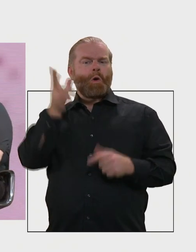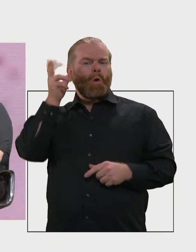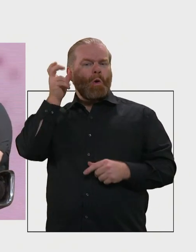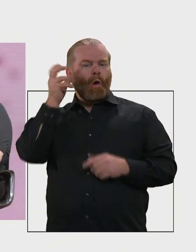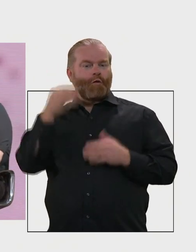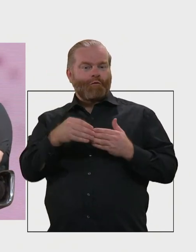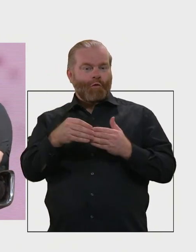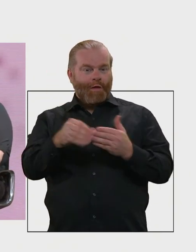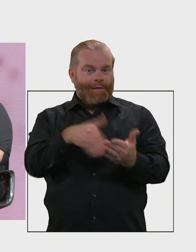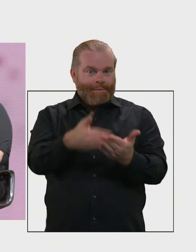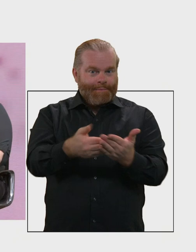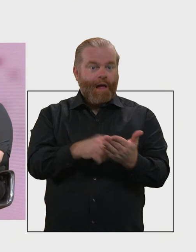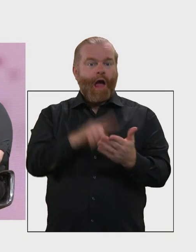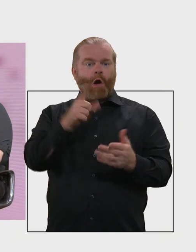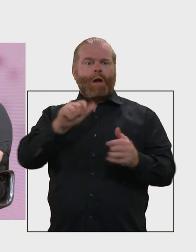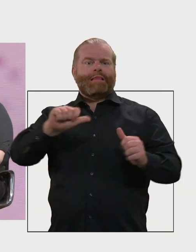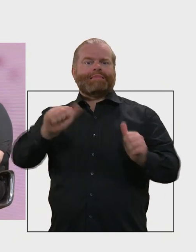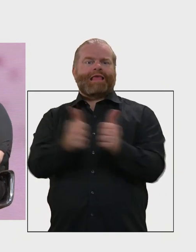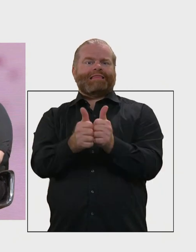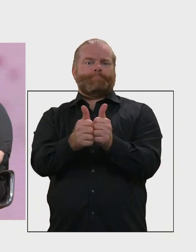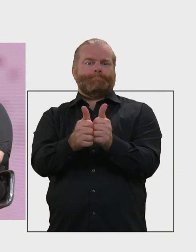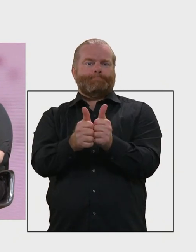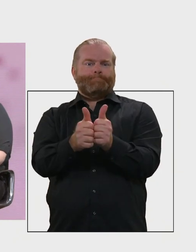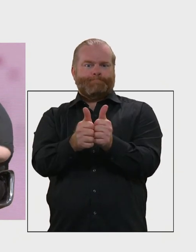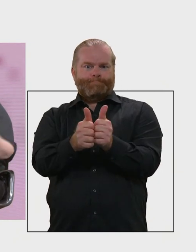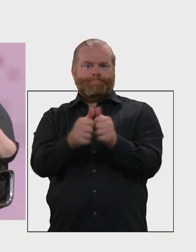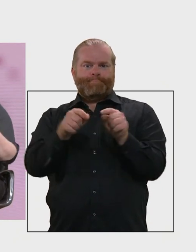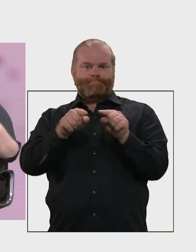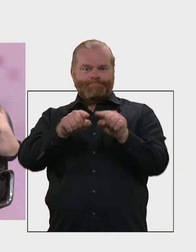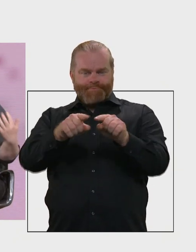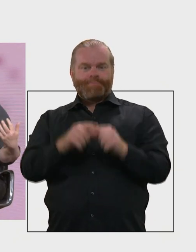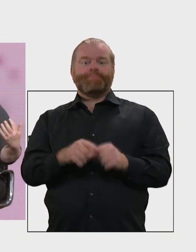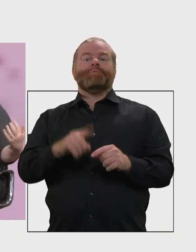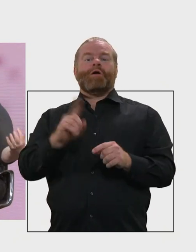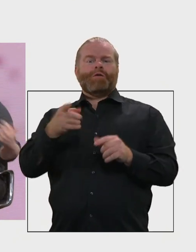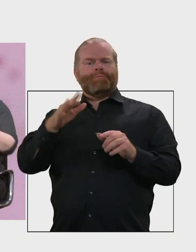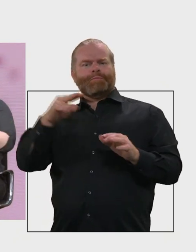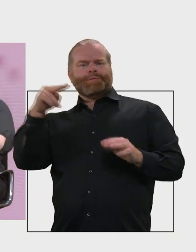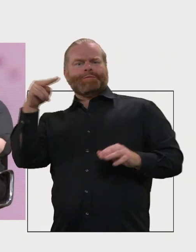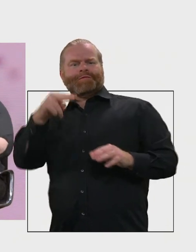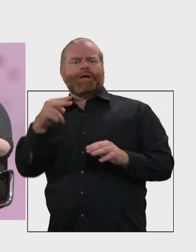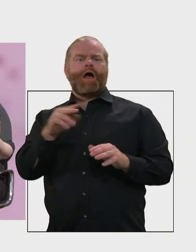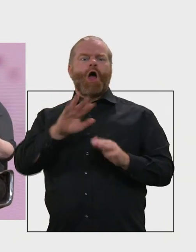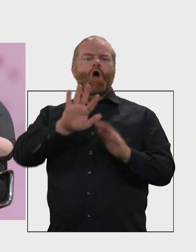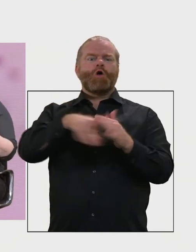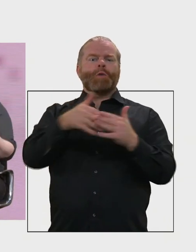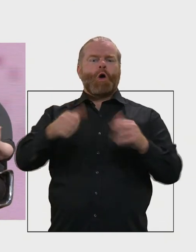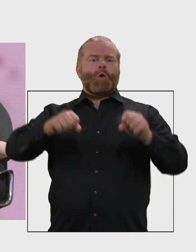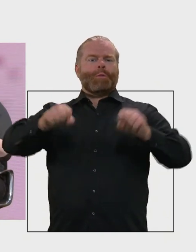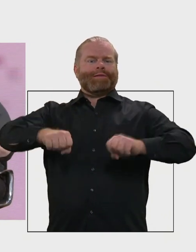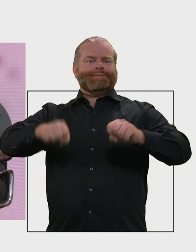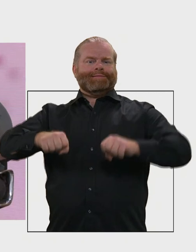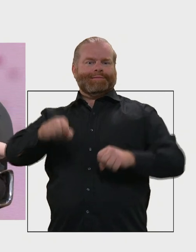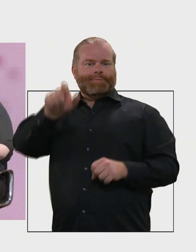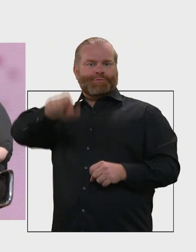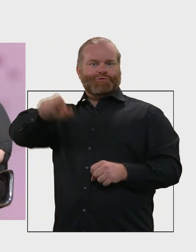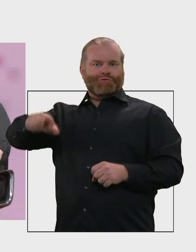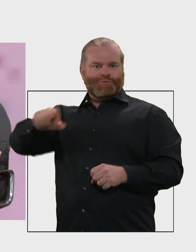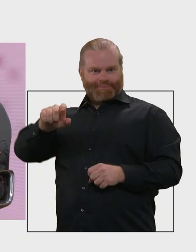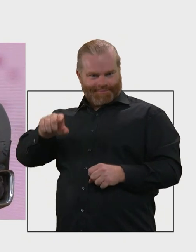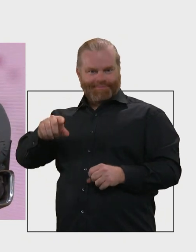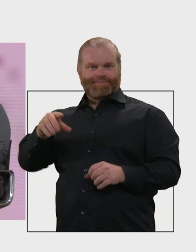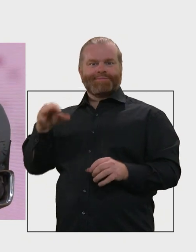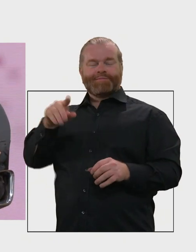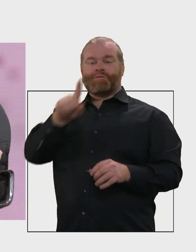von gebärdensprachkompetenten, mhm, Menschen mit reinkommt. Also, dass nicht der Vermittler nur übersetzt wird, sondern dass es da ein gemeinsames